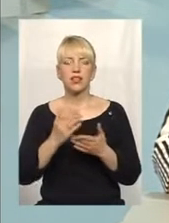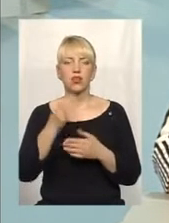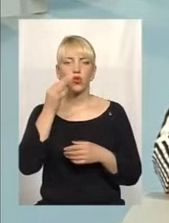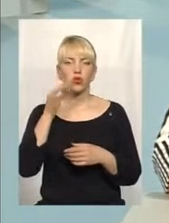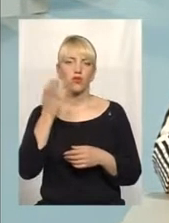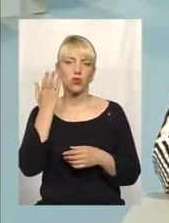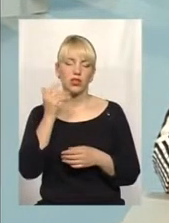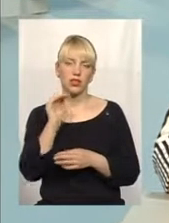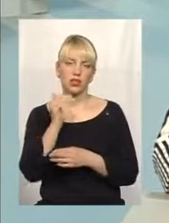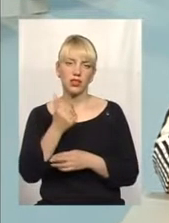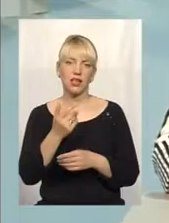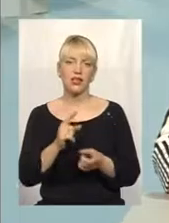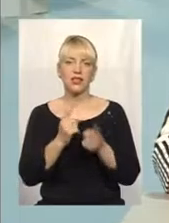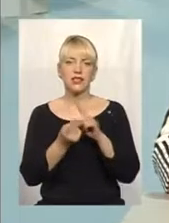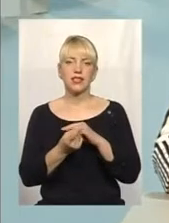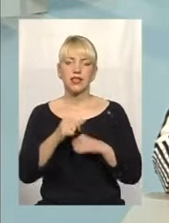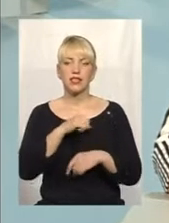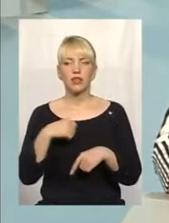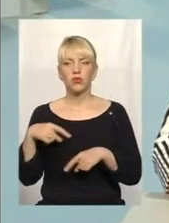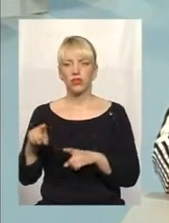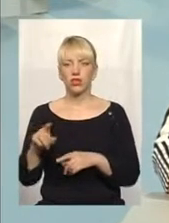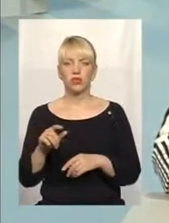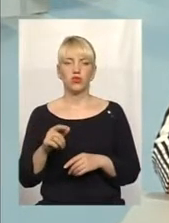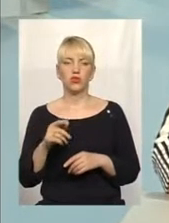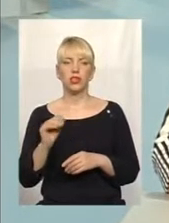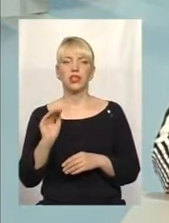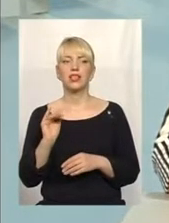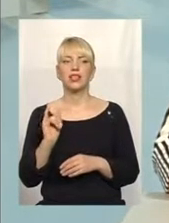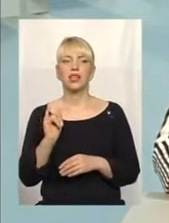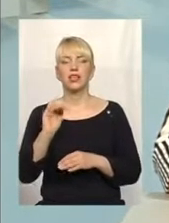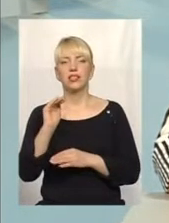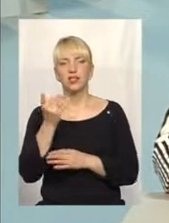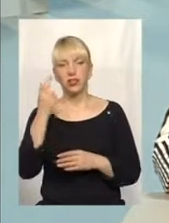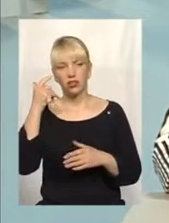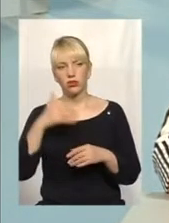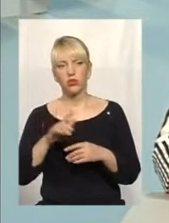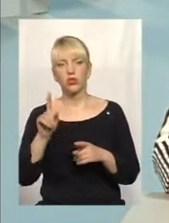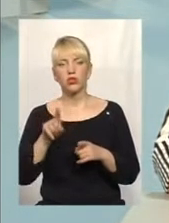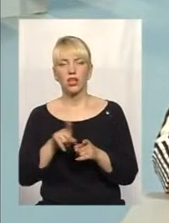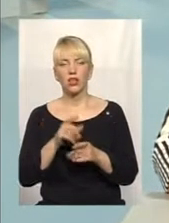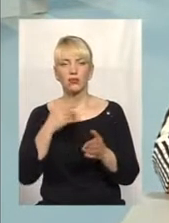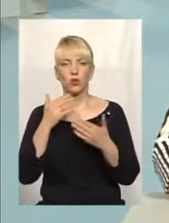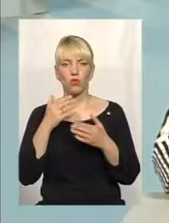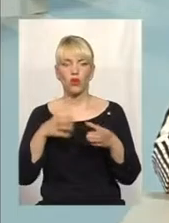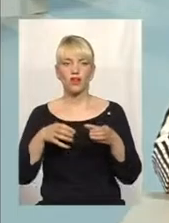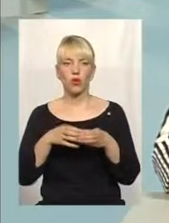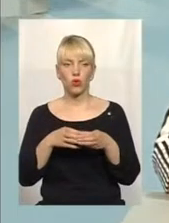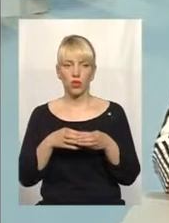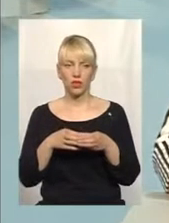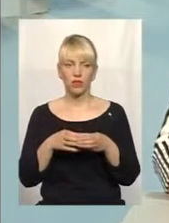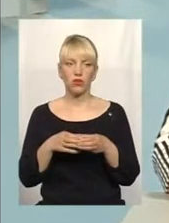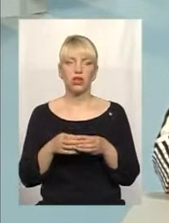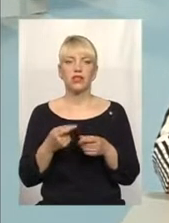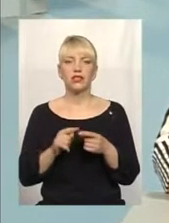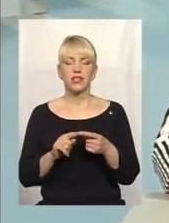дійсно приїжджають іншими після оздоровлення. Вони вже і розуміють, що таке спілкування в колективі, який до цього був незнайомий.